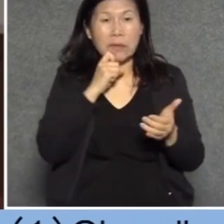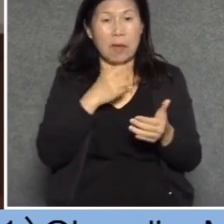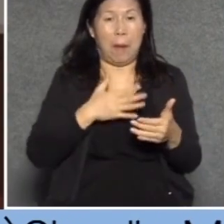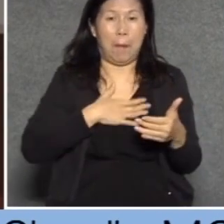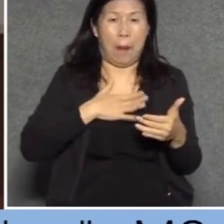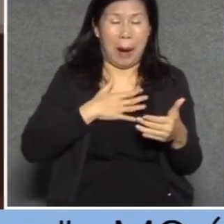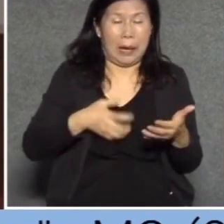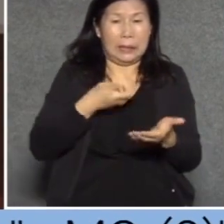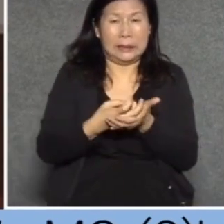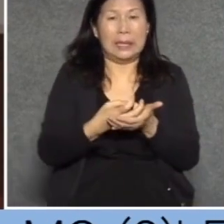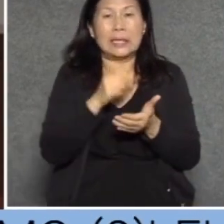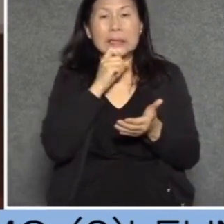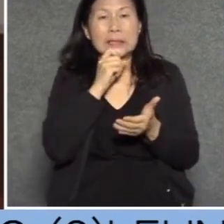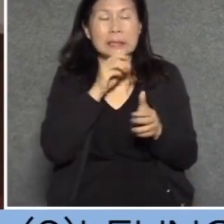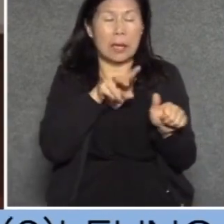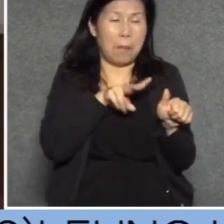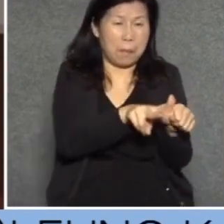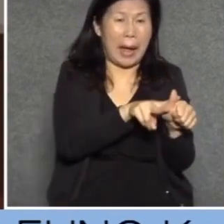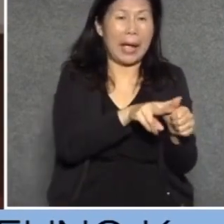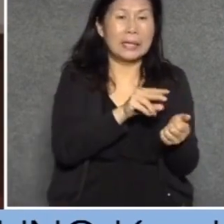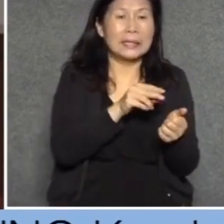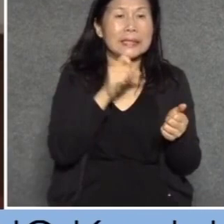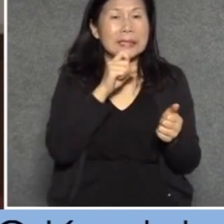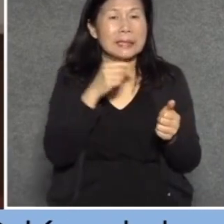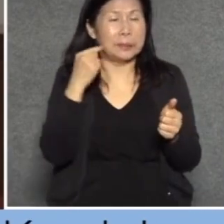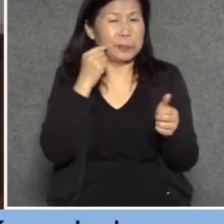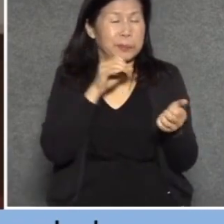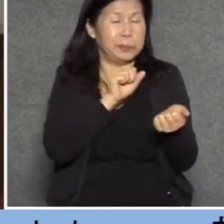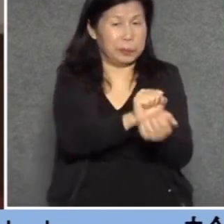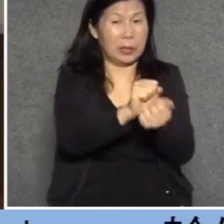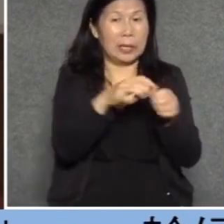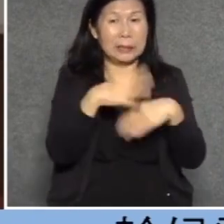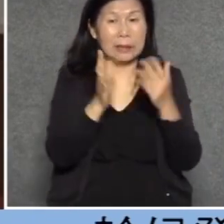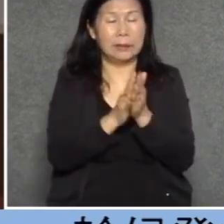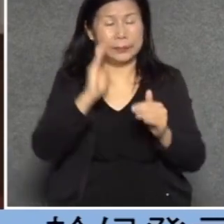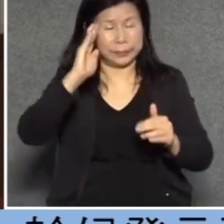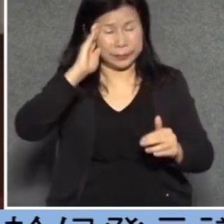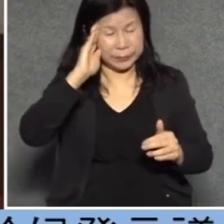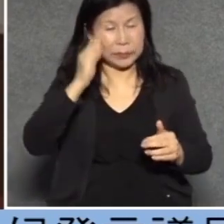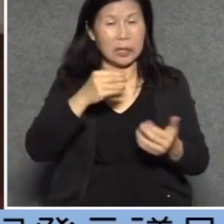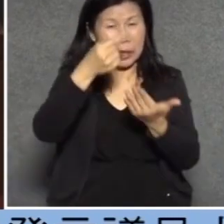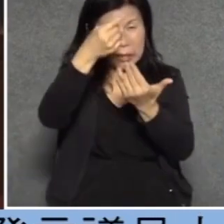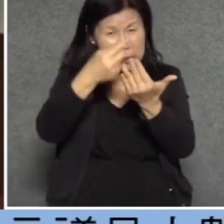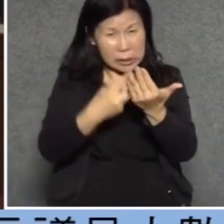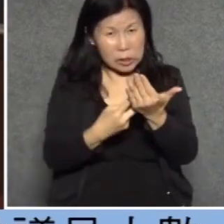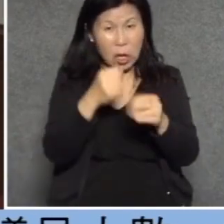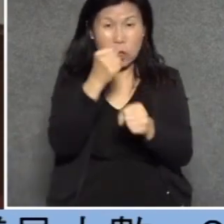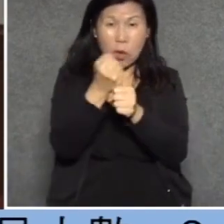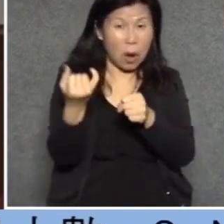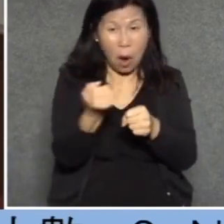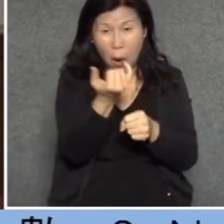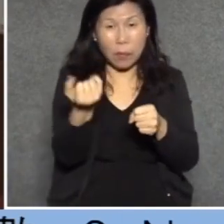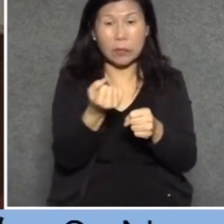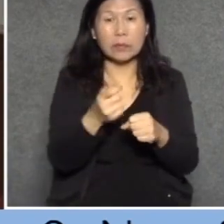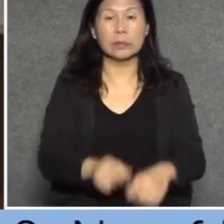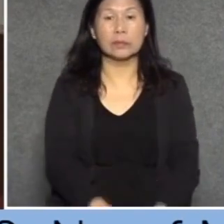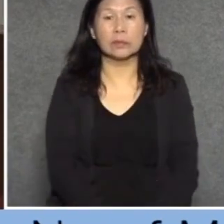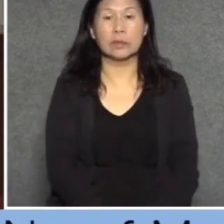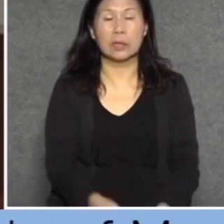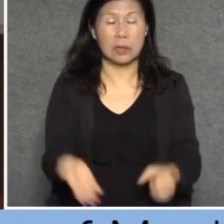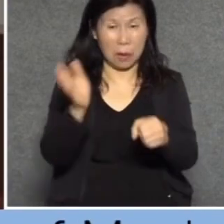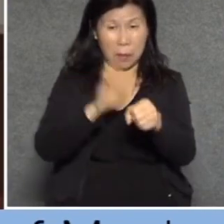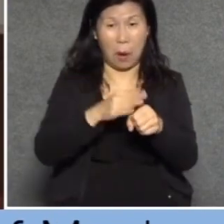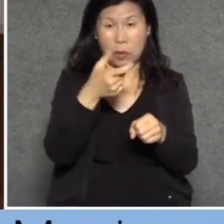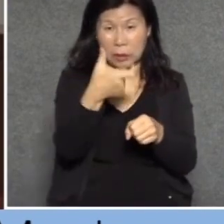恐向蒙冤嘅人表示歉疚，係嘛？同埋要檢討個制度有冇失誤。至於所謂補償